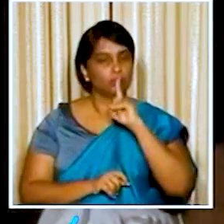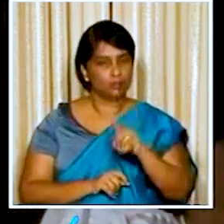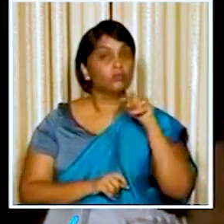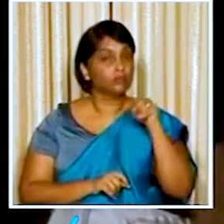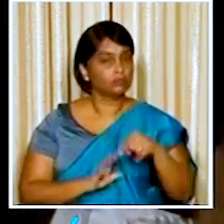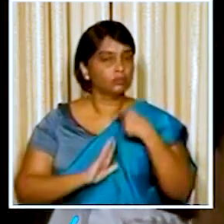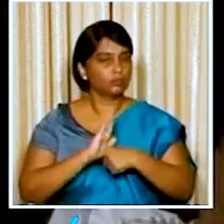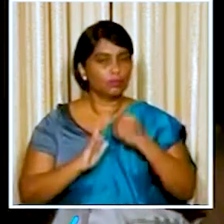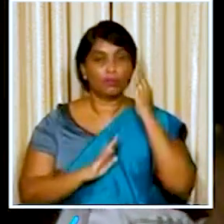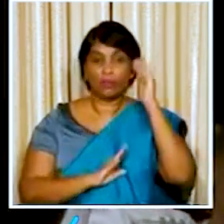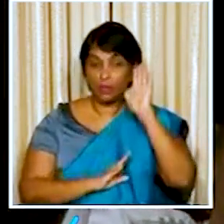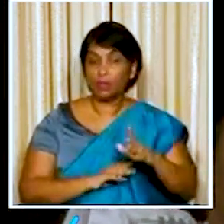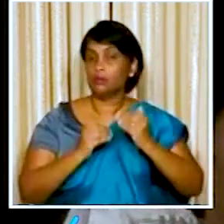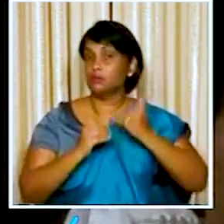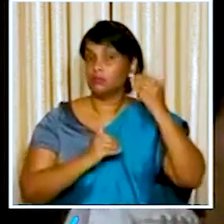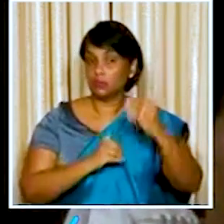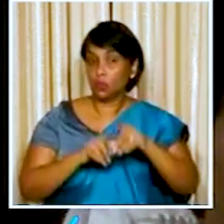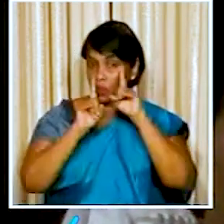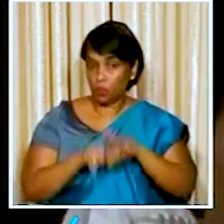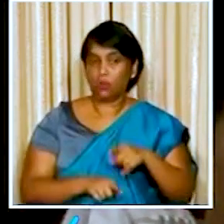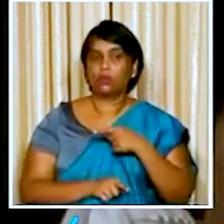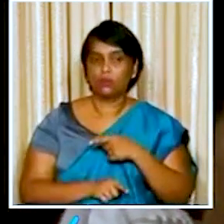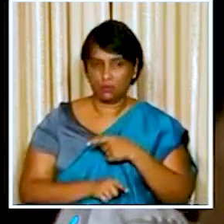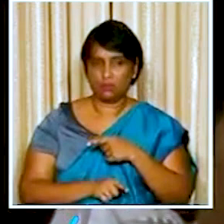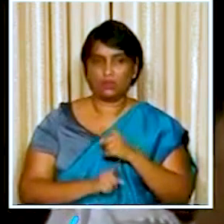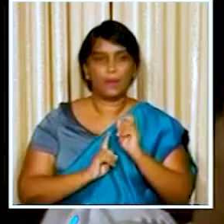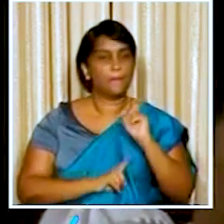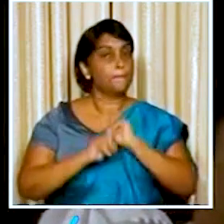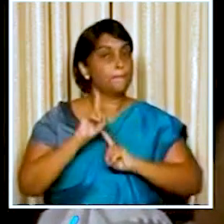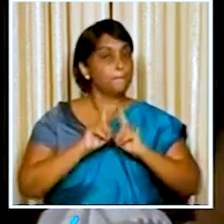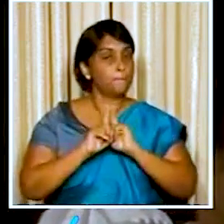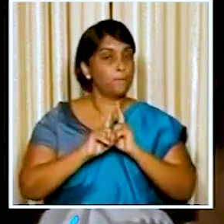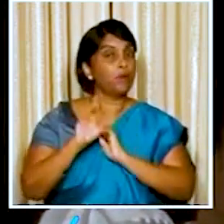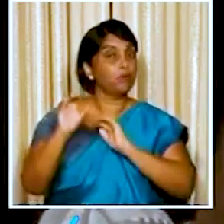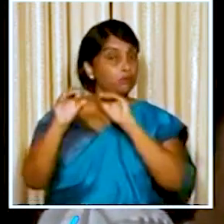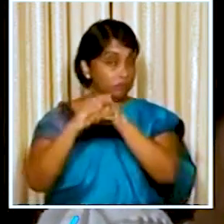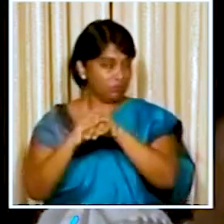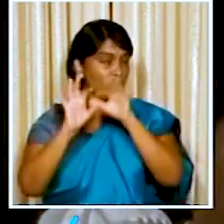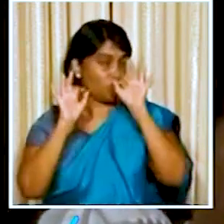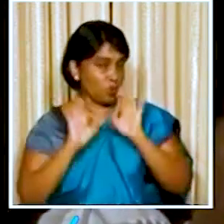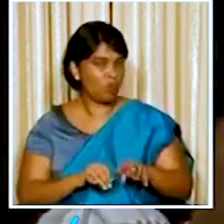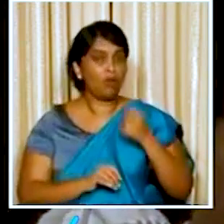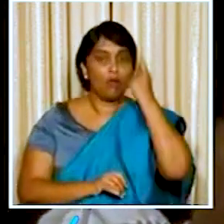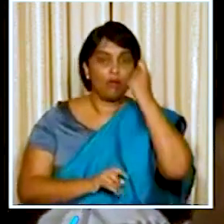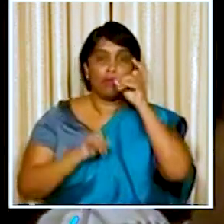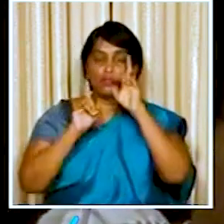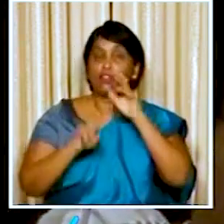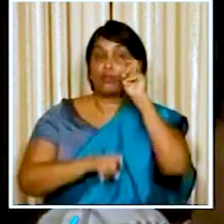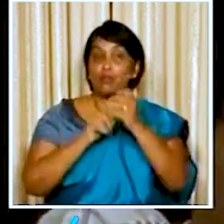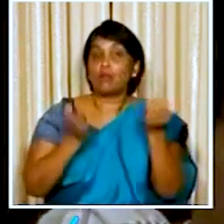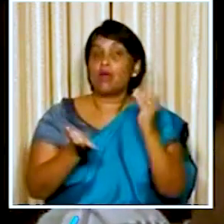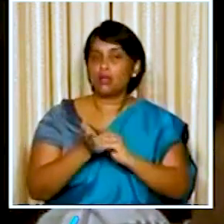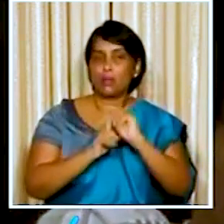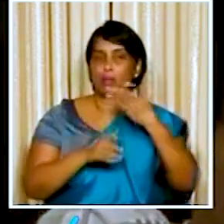මේ රටේ කාන්තාවන්ට ඊළඟට මේ වගේ පාර්ලිමේන්තුවට යවනවද නැද්ද කියලා තීරණය කරන්න මේ වගේ මිනිසුන්ව නැවතත්